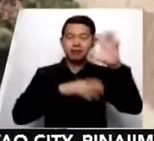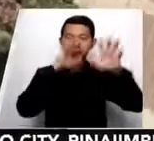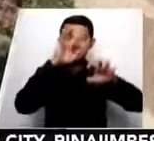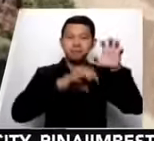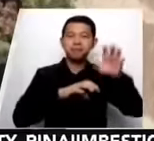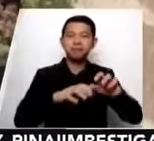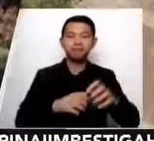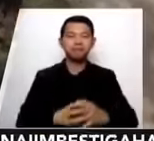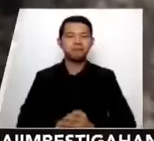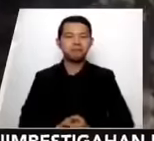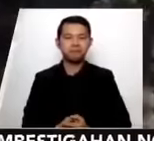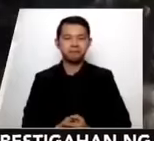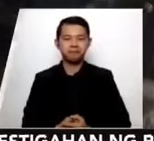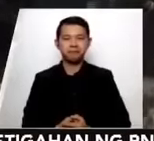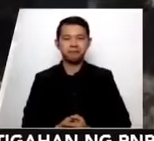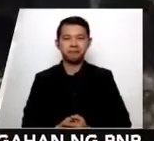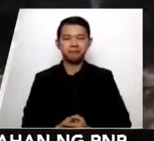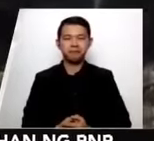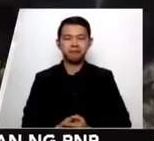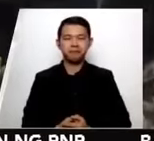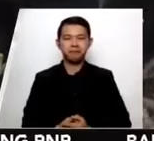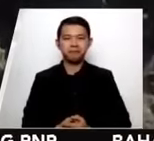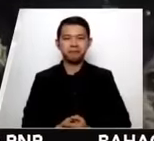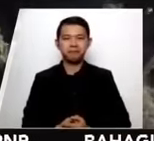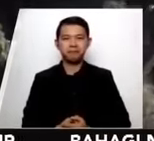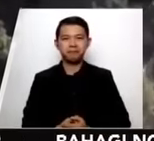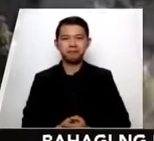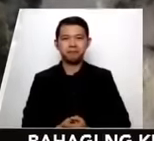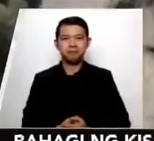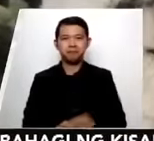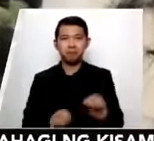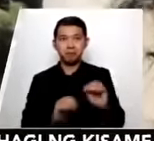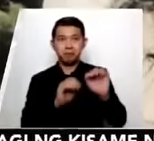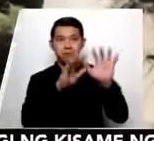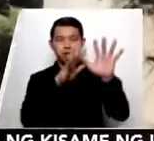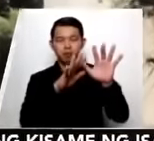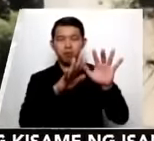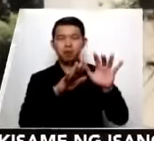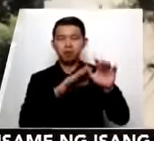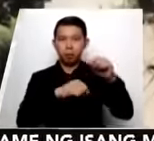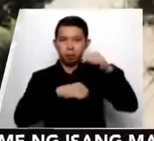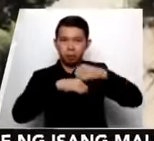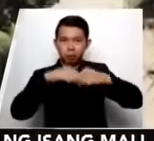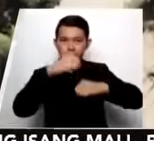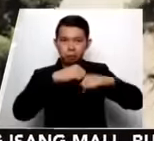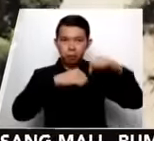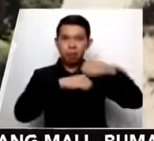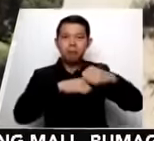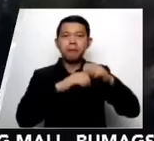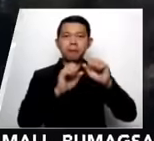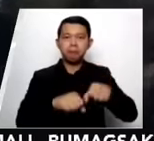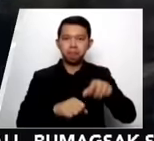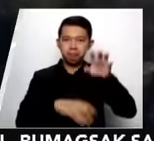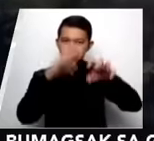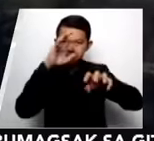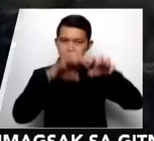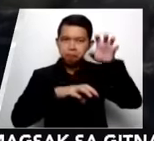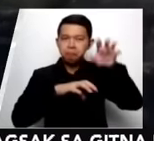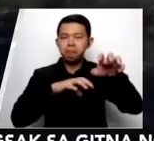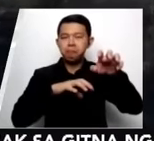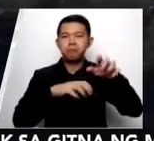Bago makarating sa tuktok, puso mo muna ang mabilis na titibok. Bukod sa tibay na